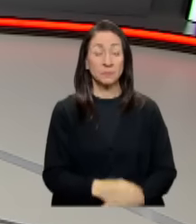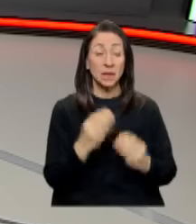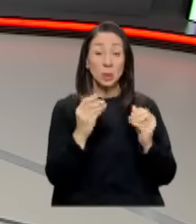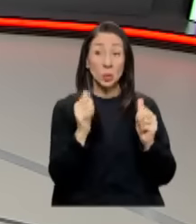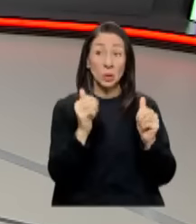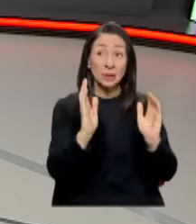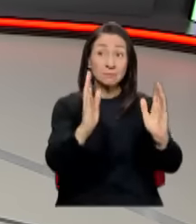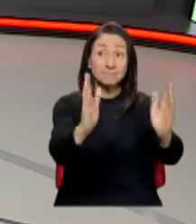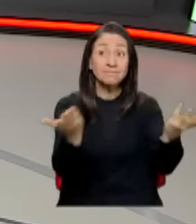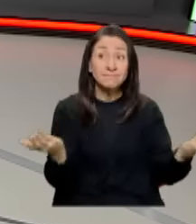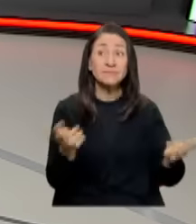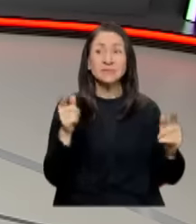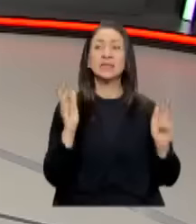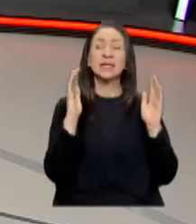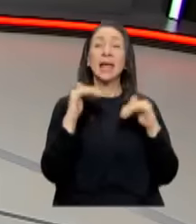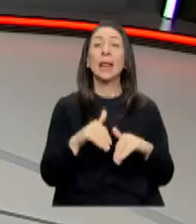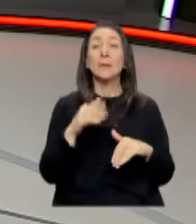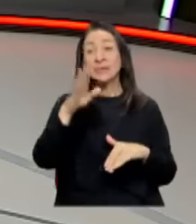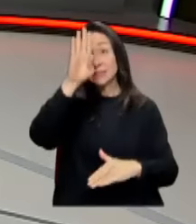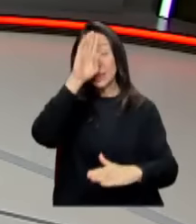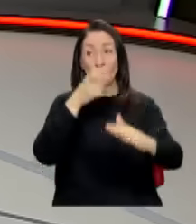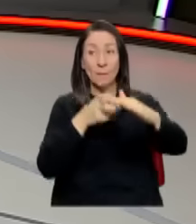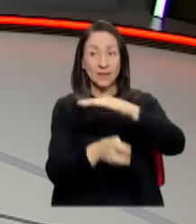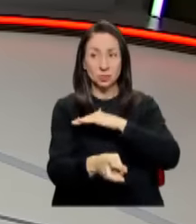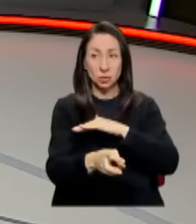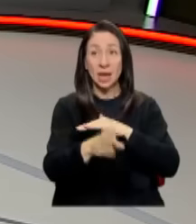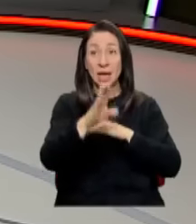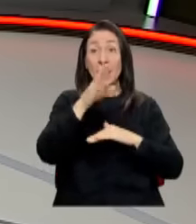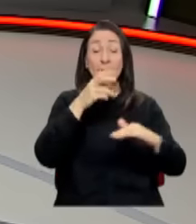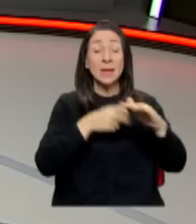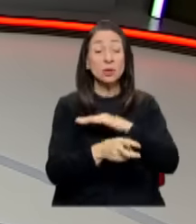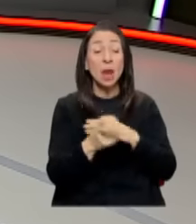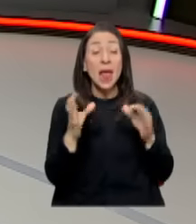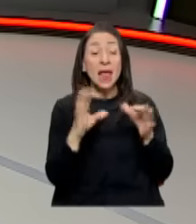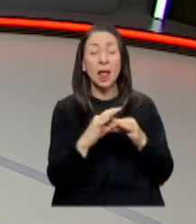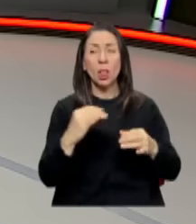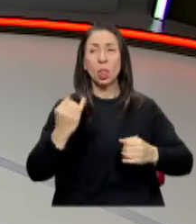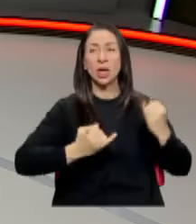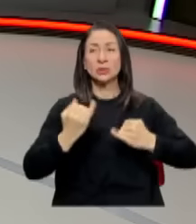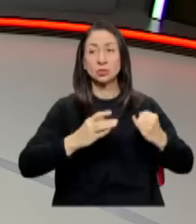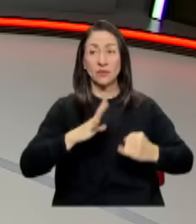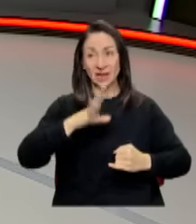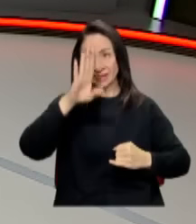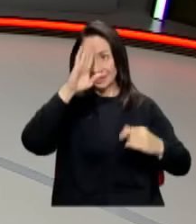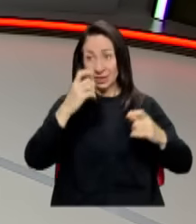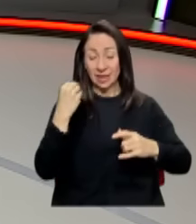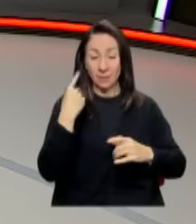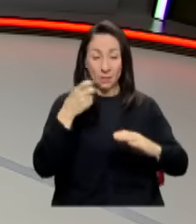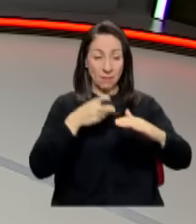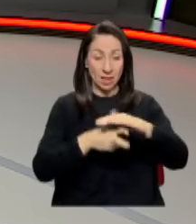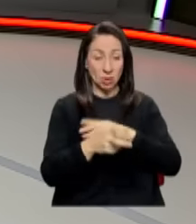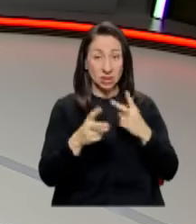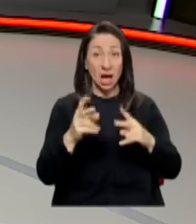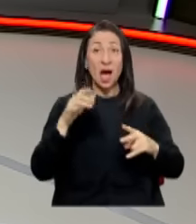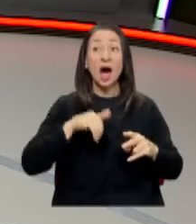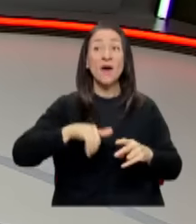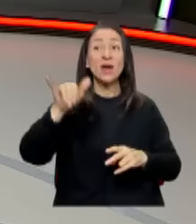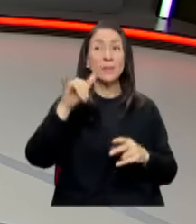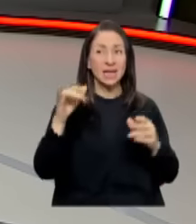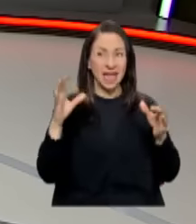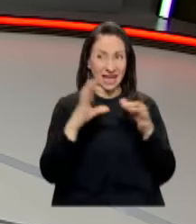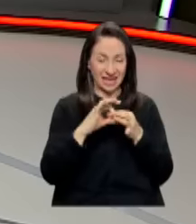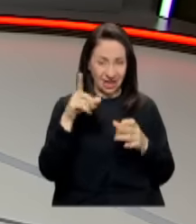ileride. Şimdi gelelim İstanbul metrosuna. Metro ile ilgili tartışmalar var. İstanbul'da yeni bir metro açılış. Havalimanı ile